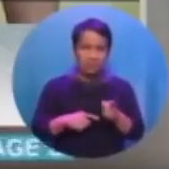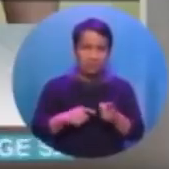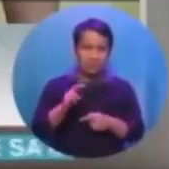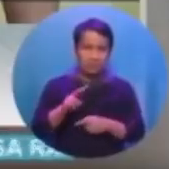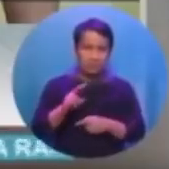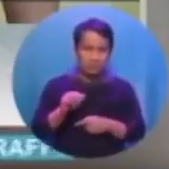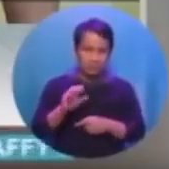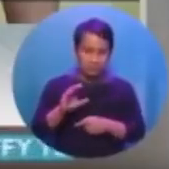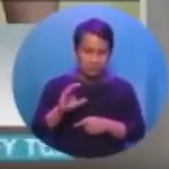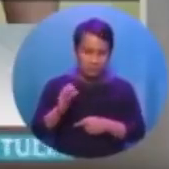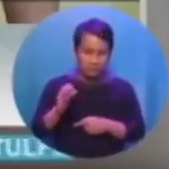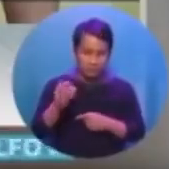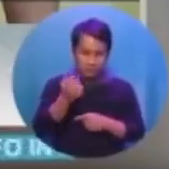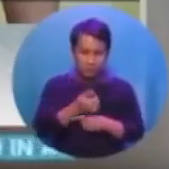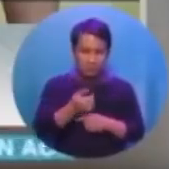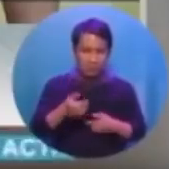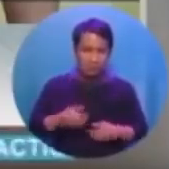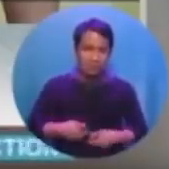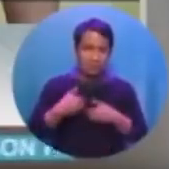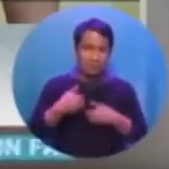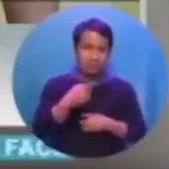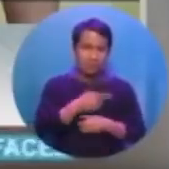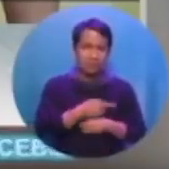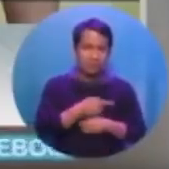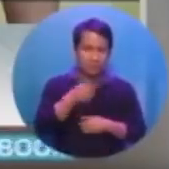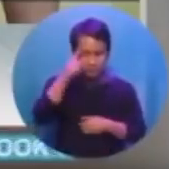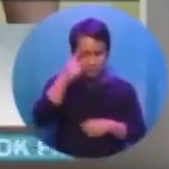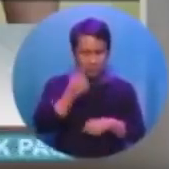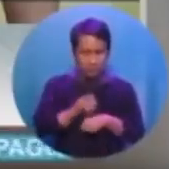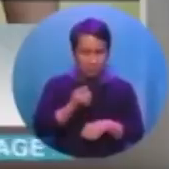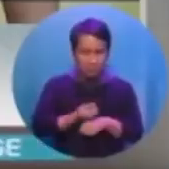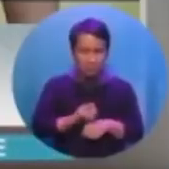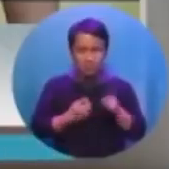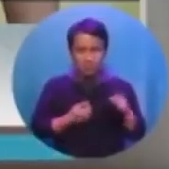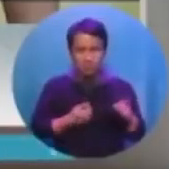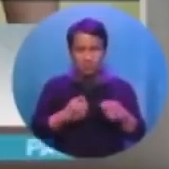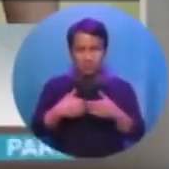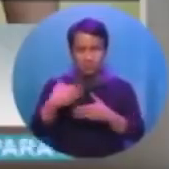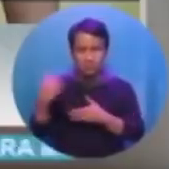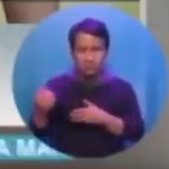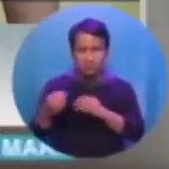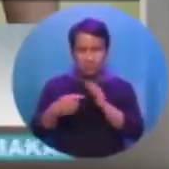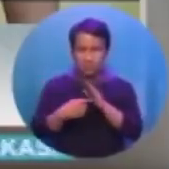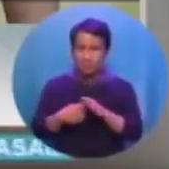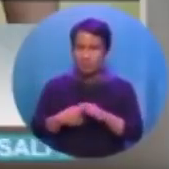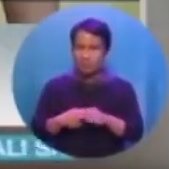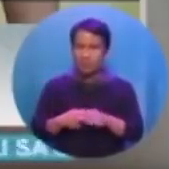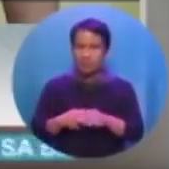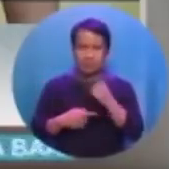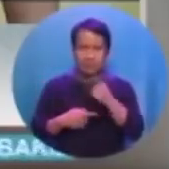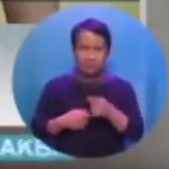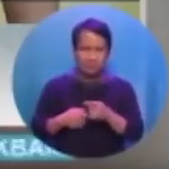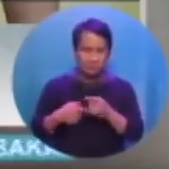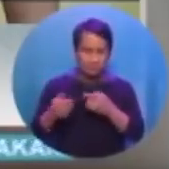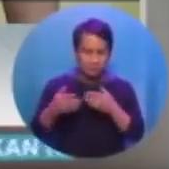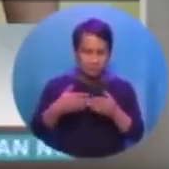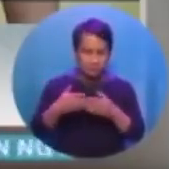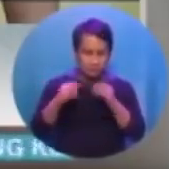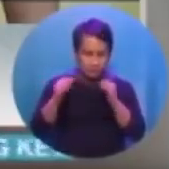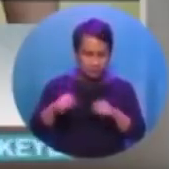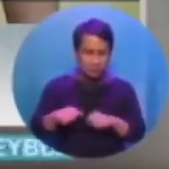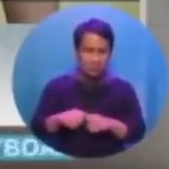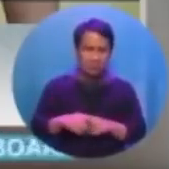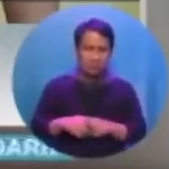sa'yo? Ang taas ng patid mo, matigas yung ulo mo. Tapos, lumabas na yung totoo mo, ano yung feelings mo. Sabi mo, ayaw mo